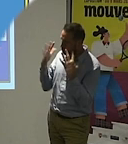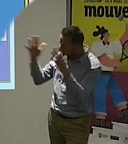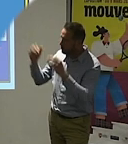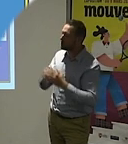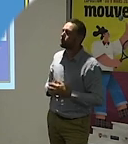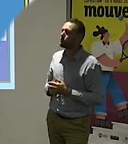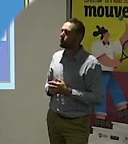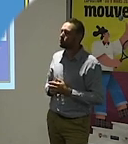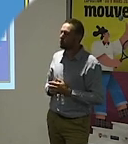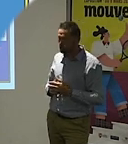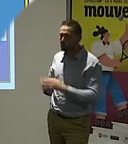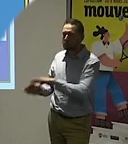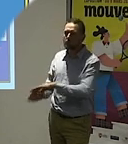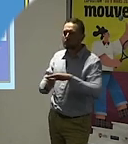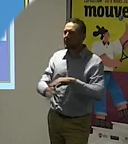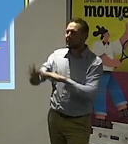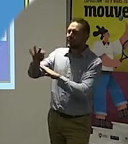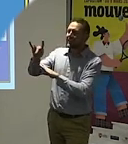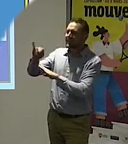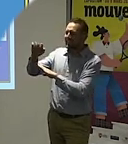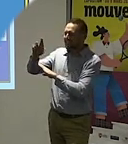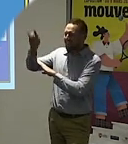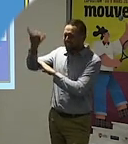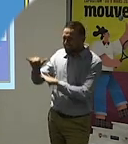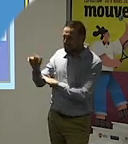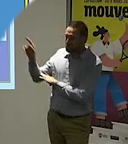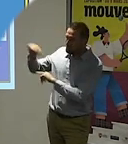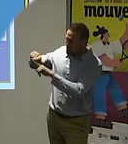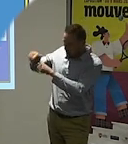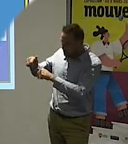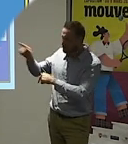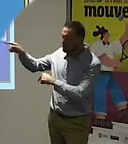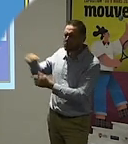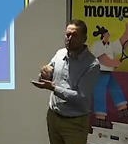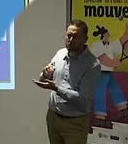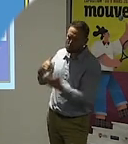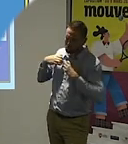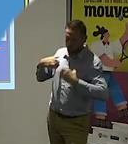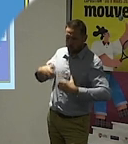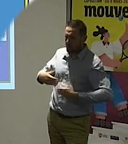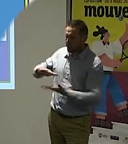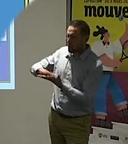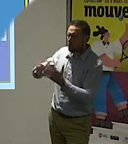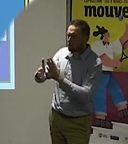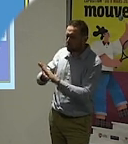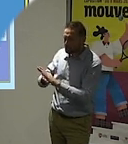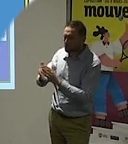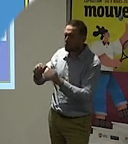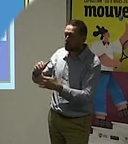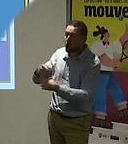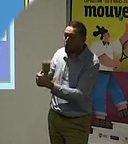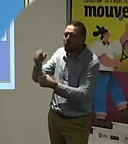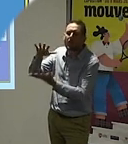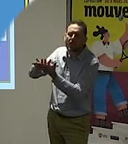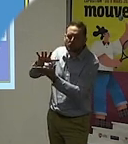Je vais prendre la parole, moi, pour Thierry. Thierry est un adhérent donc, des ateliers cordage. Ça lui tenait aussi à cœur, en